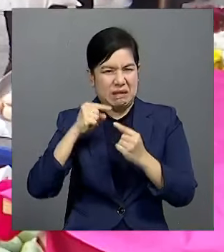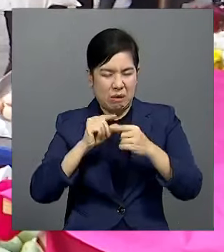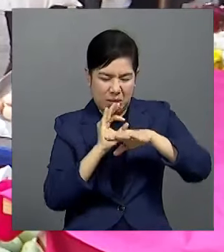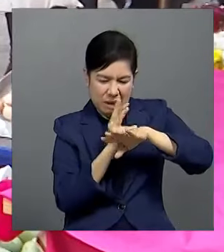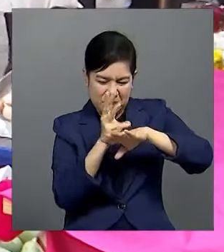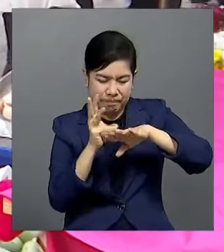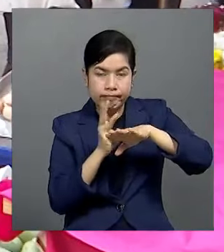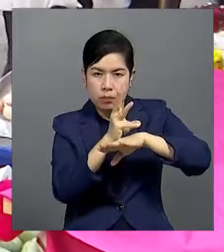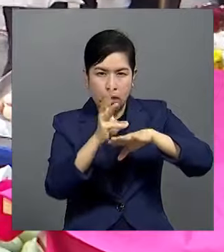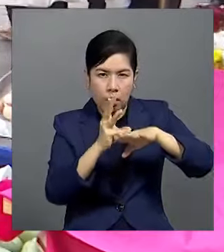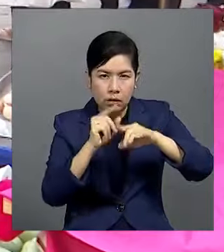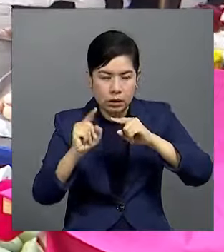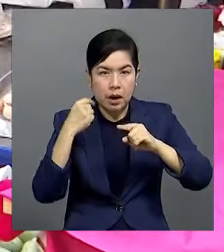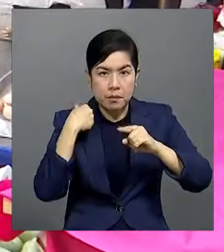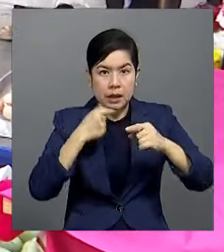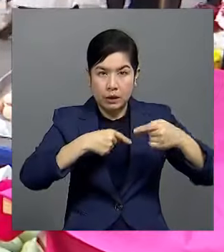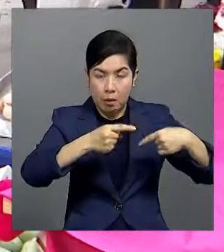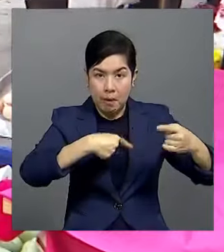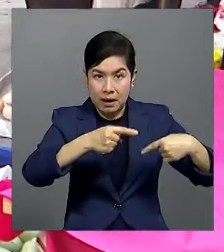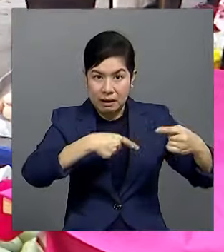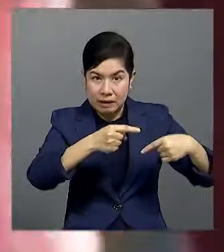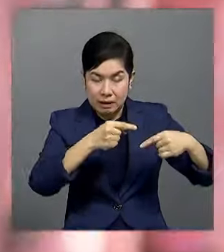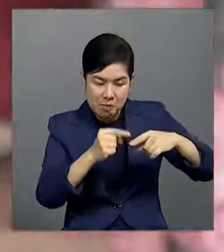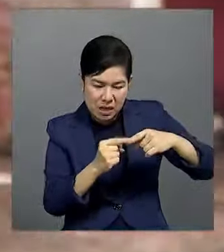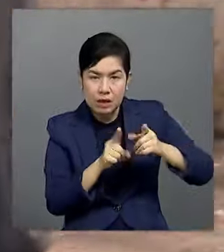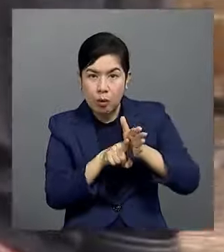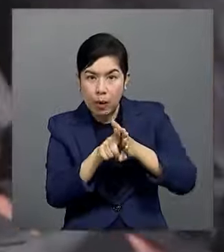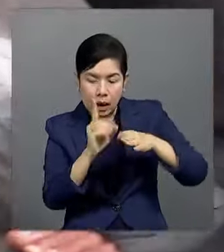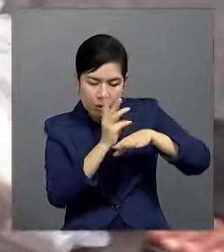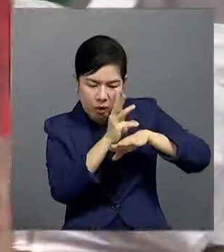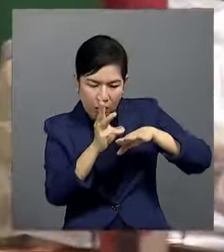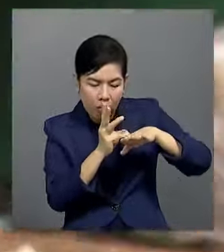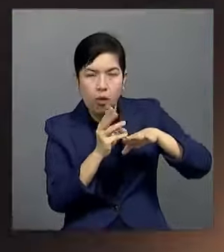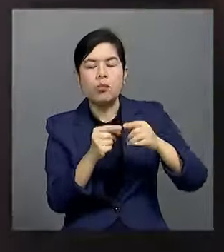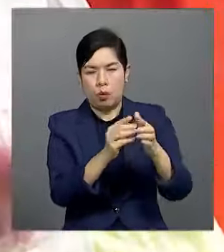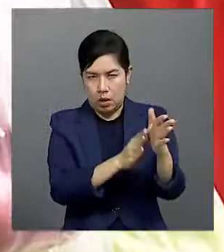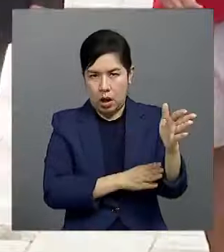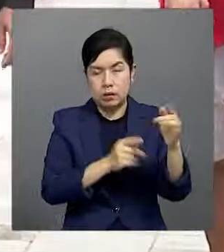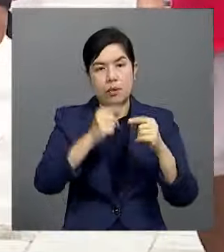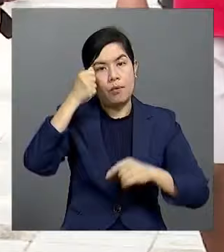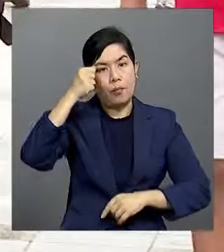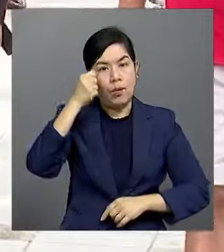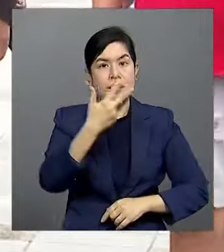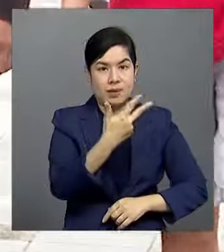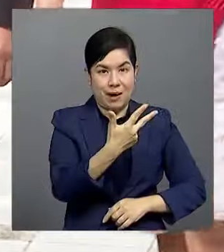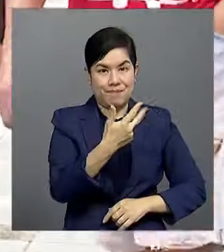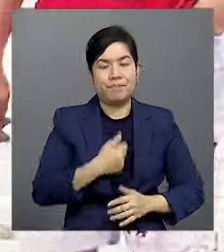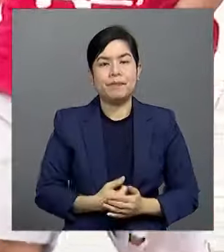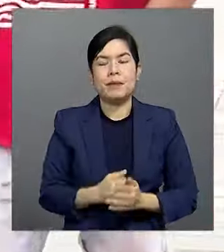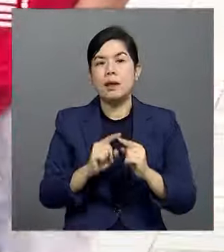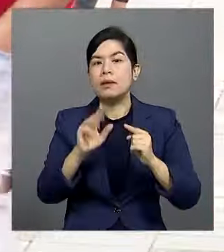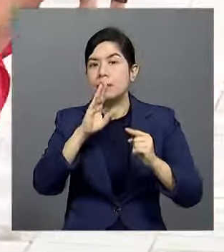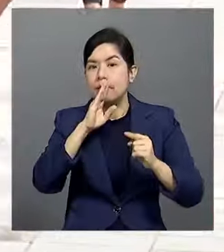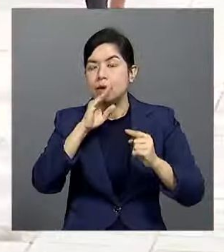าะบนพลาสติกอ่ะนานถึง72ชั่วโมงเลยนะคะก็คือ3วันแต่ว่าถ้าเป็นกระดาษอ่ะก็